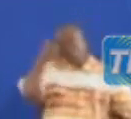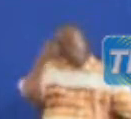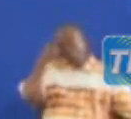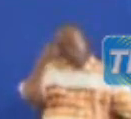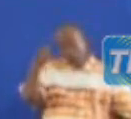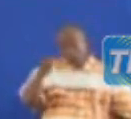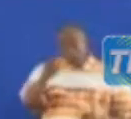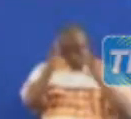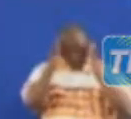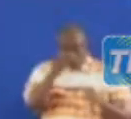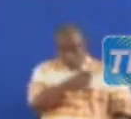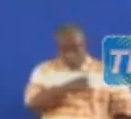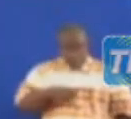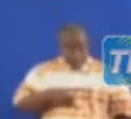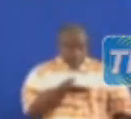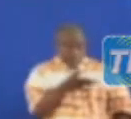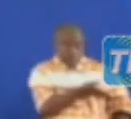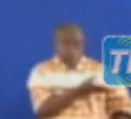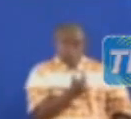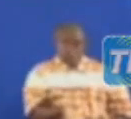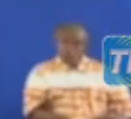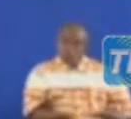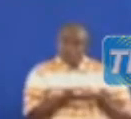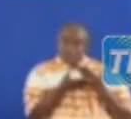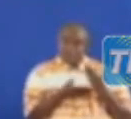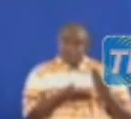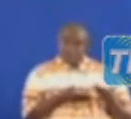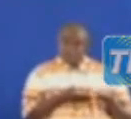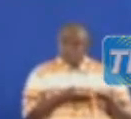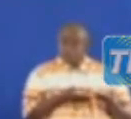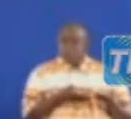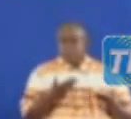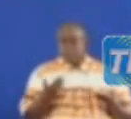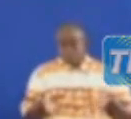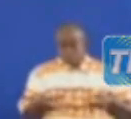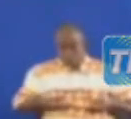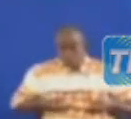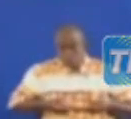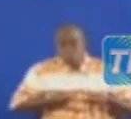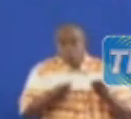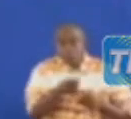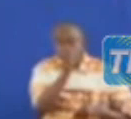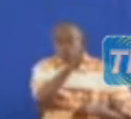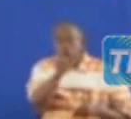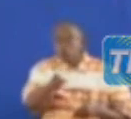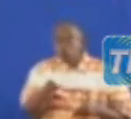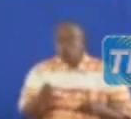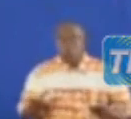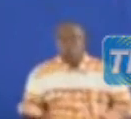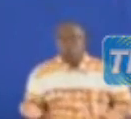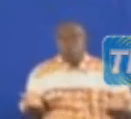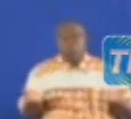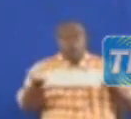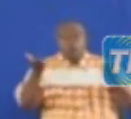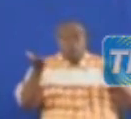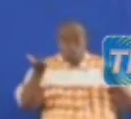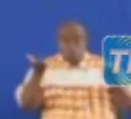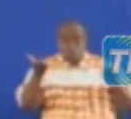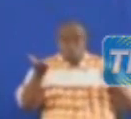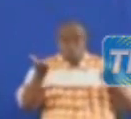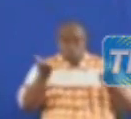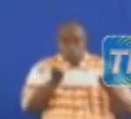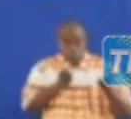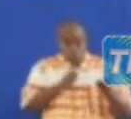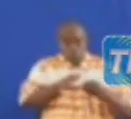Rais kumsaidia katika kuwaletea Watanzania maendeleo kwa kasi kubwa zaidi chini